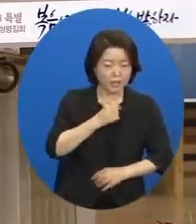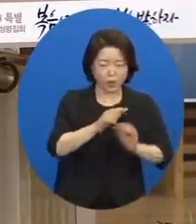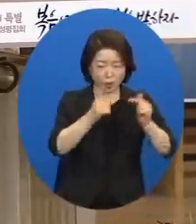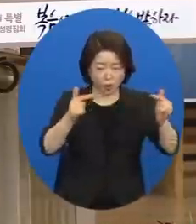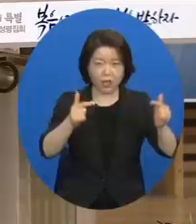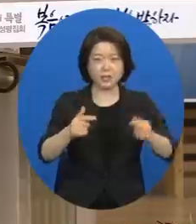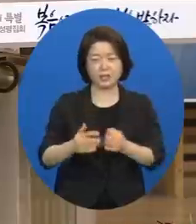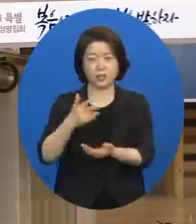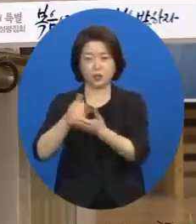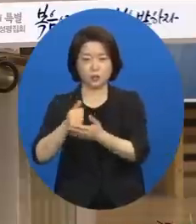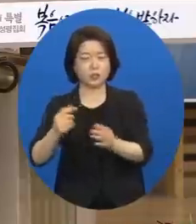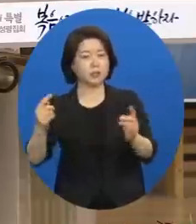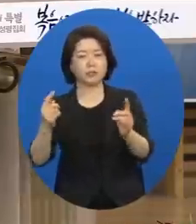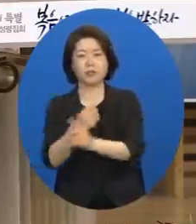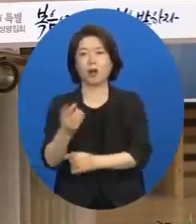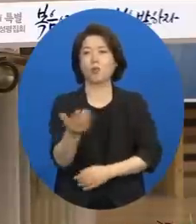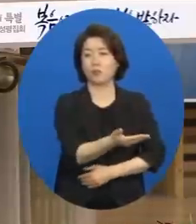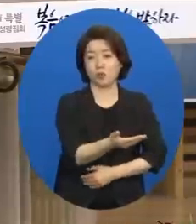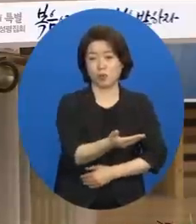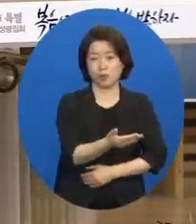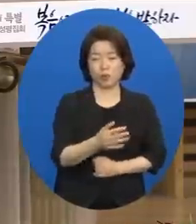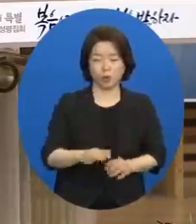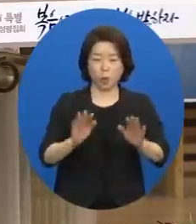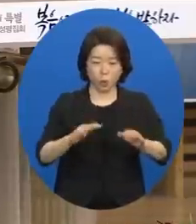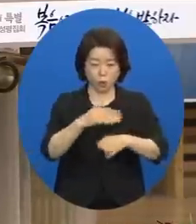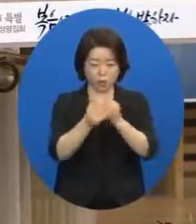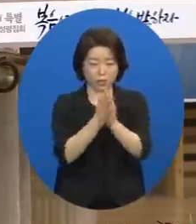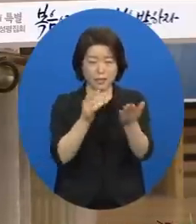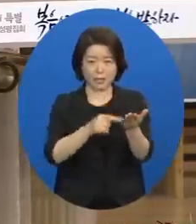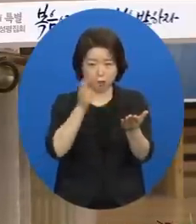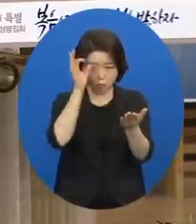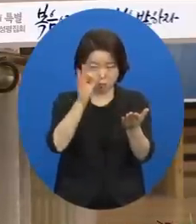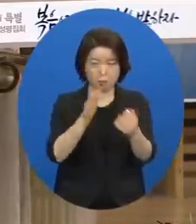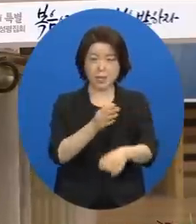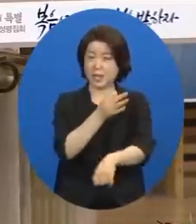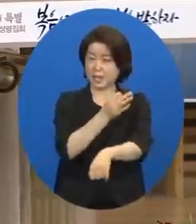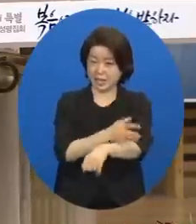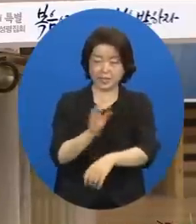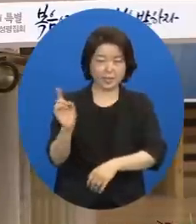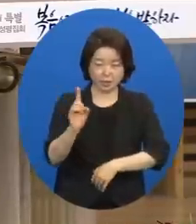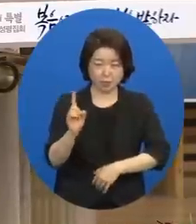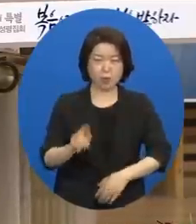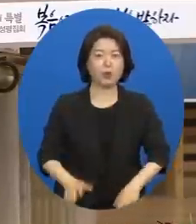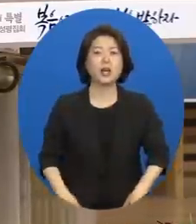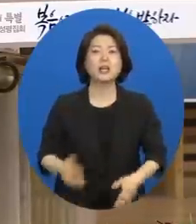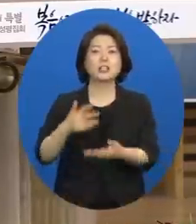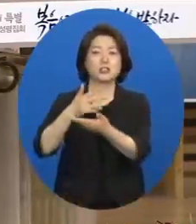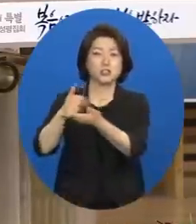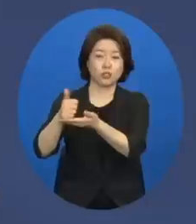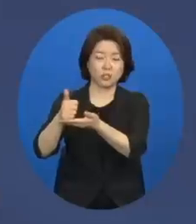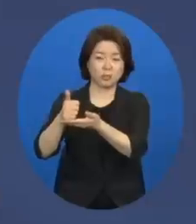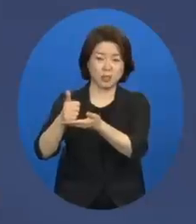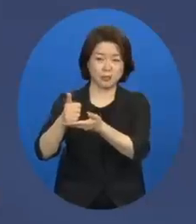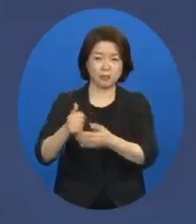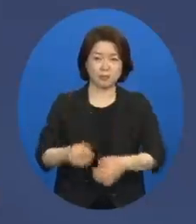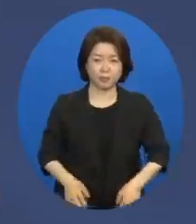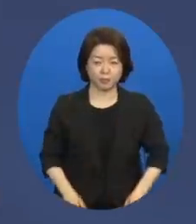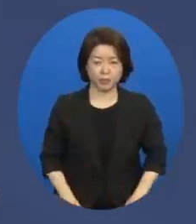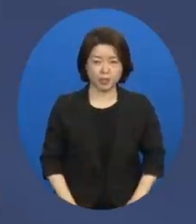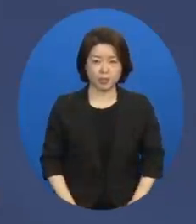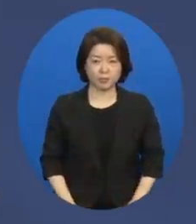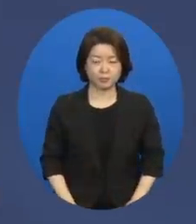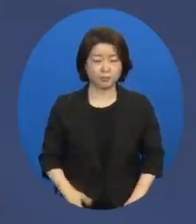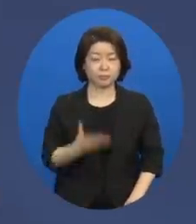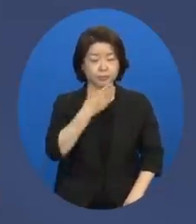주님이 바꿔주시면서 오늘 읽은 본문은 간단하게 말하면 주님께서 여기 복음을